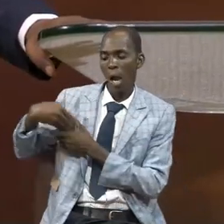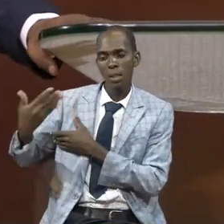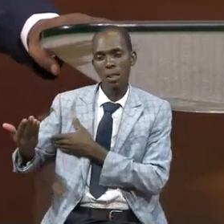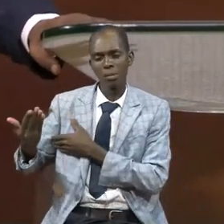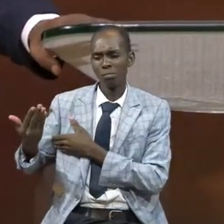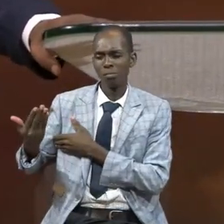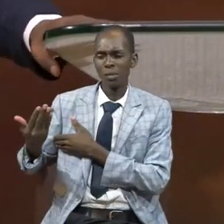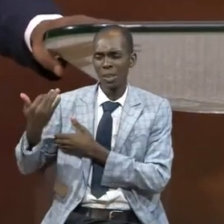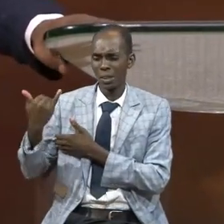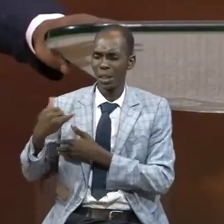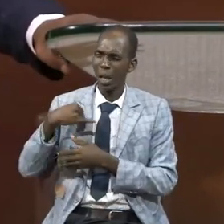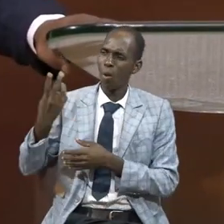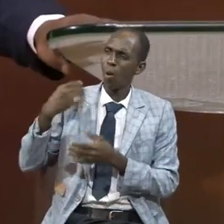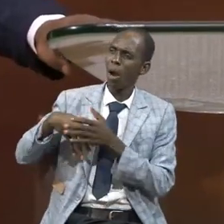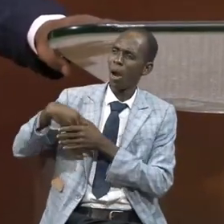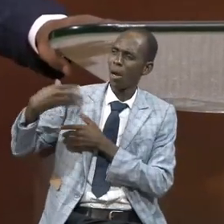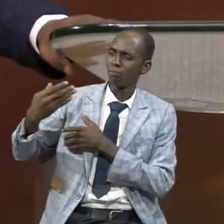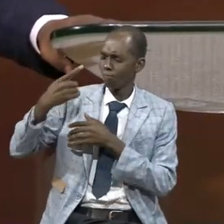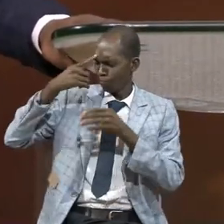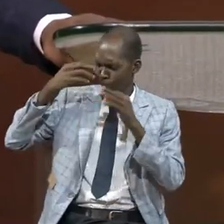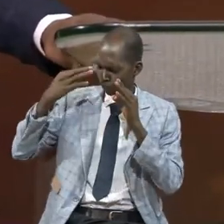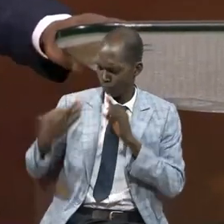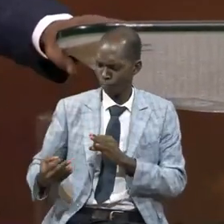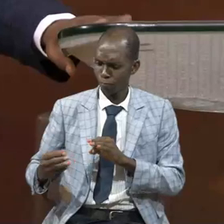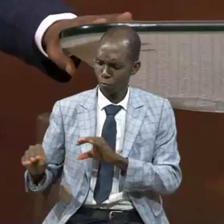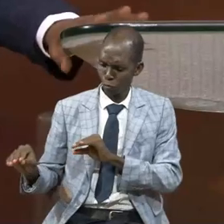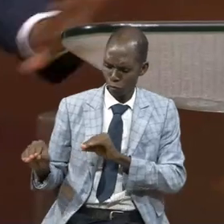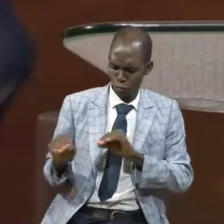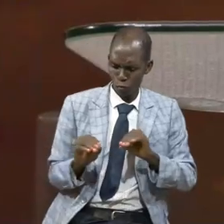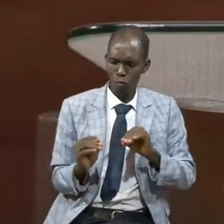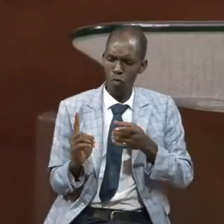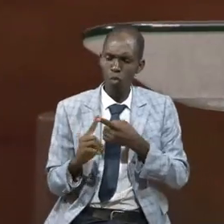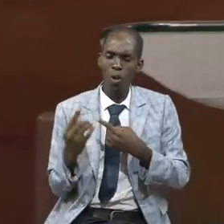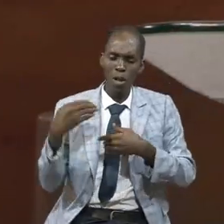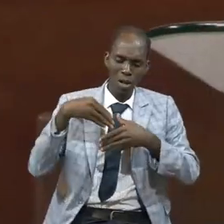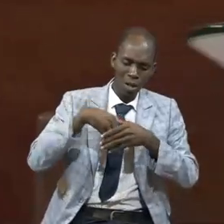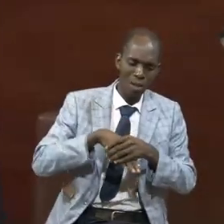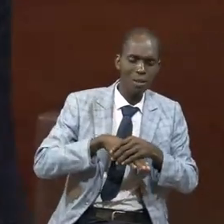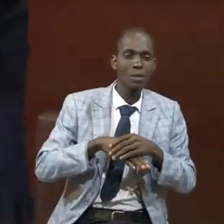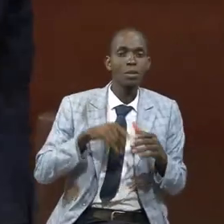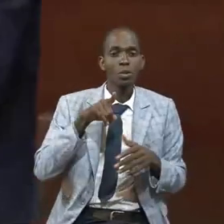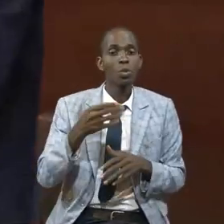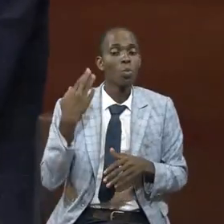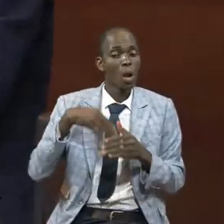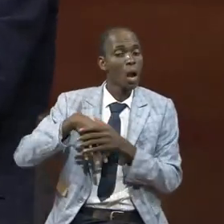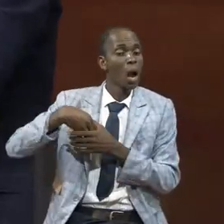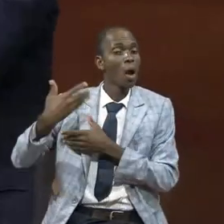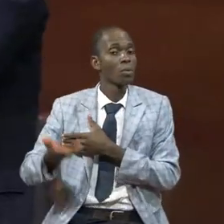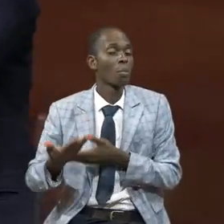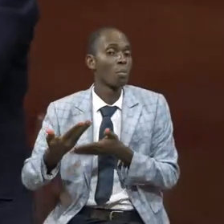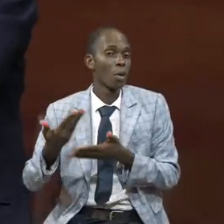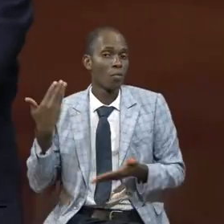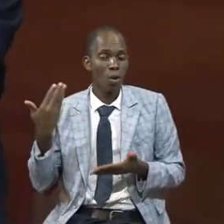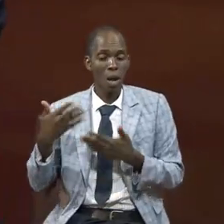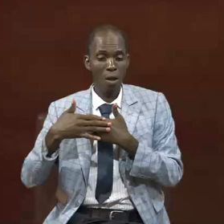d'entrer. Alors, vous vous mettez à l'action et vous entrez. Alors, vous passez par la porte, vous étiez dehors.